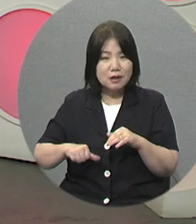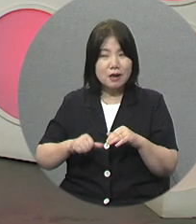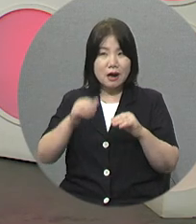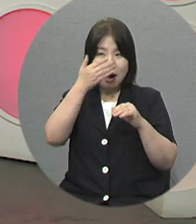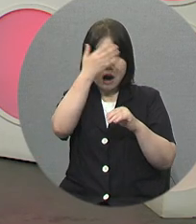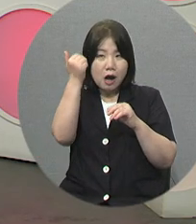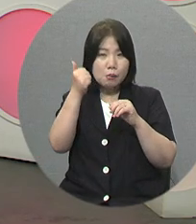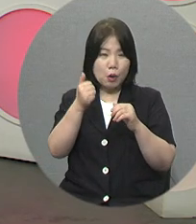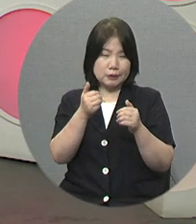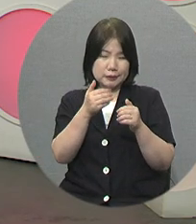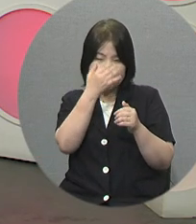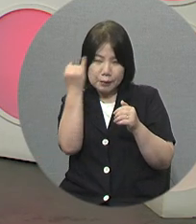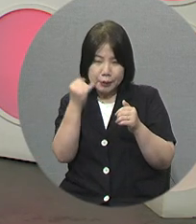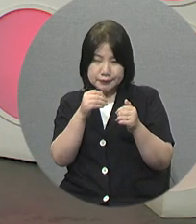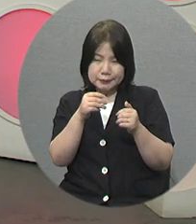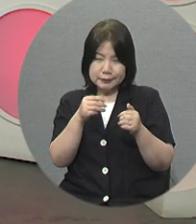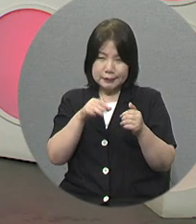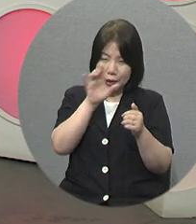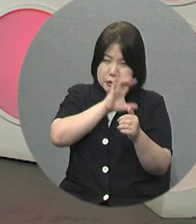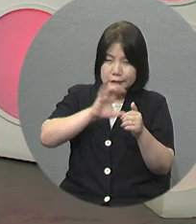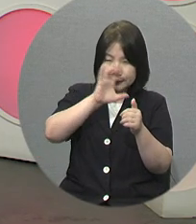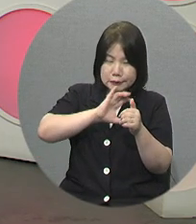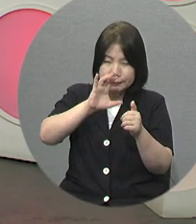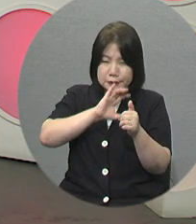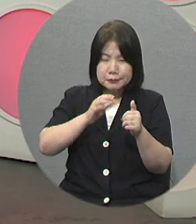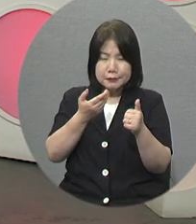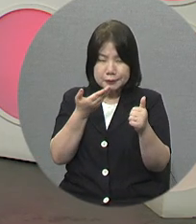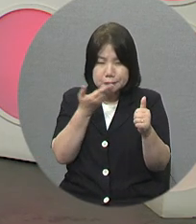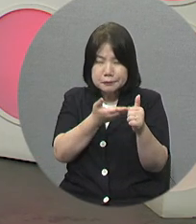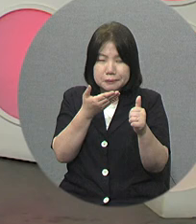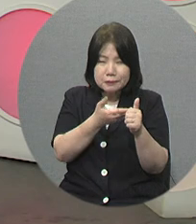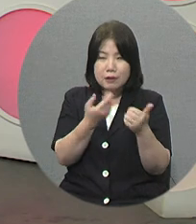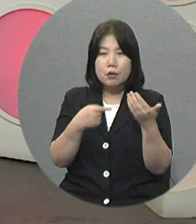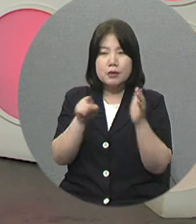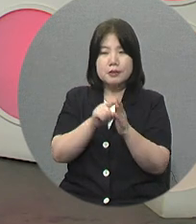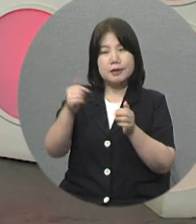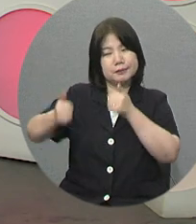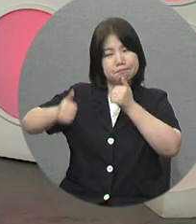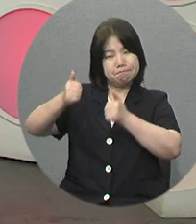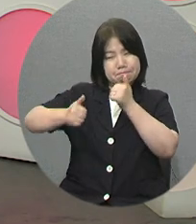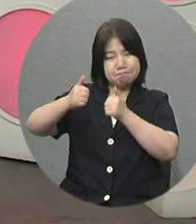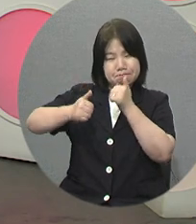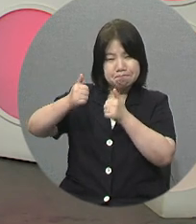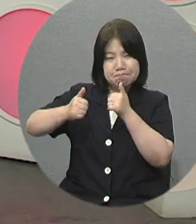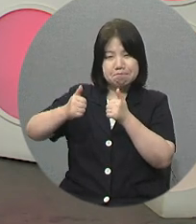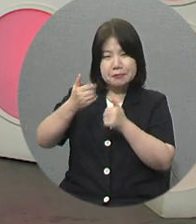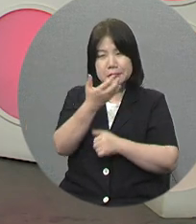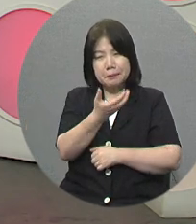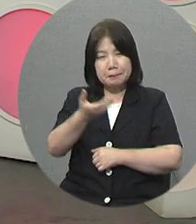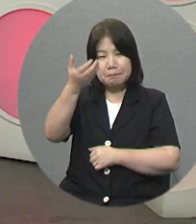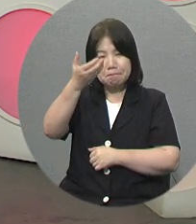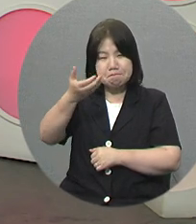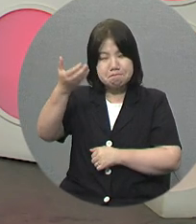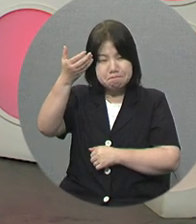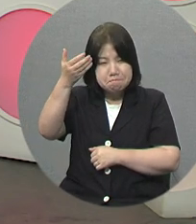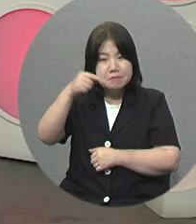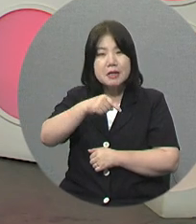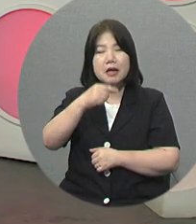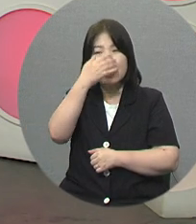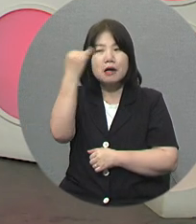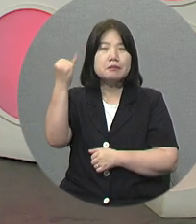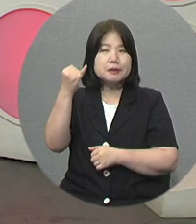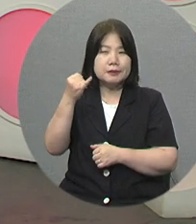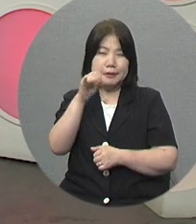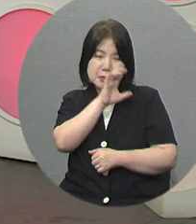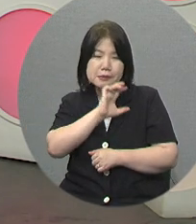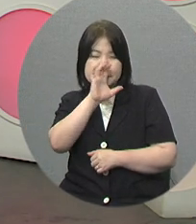할머니를 위한 마음이지. 이제 그렇게 하면 더 이제 빨리 읽게 되잖아요. 계속 시합을 하다 보면. 그러니까 할머니가 더디게 가는 모습을 보고,